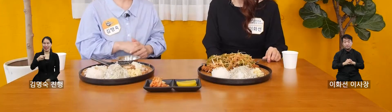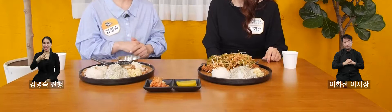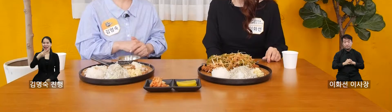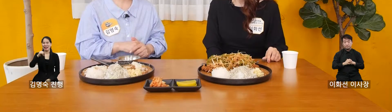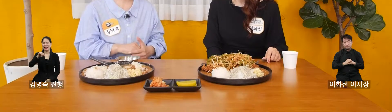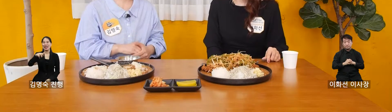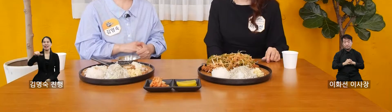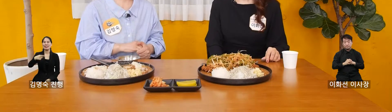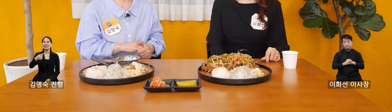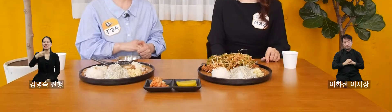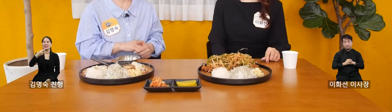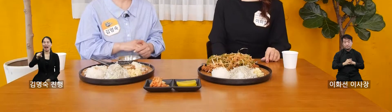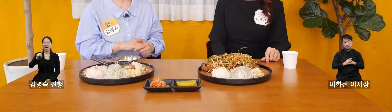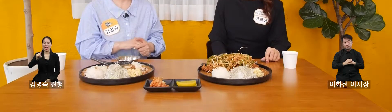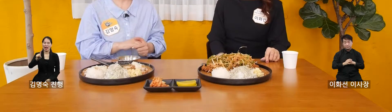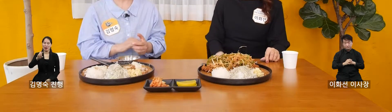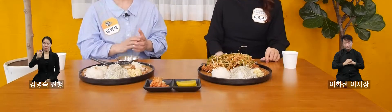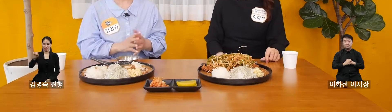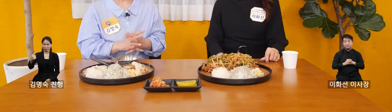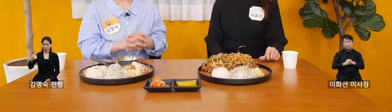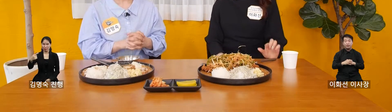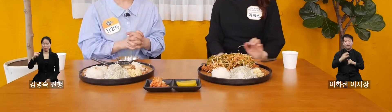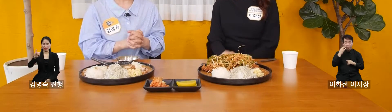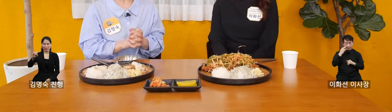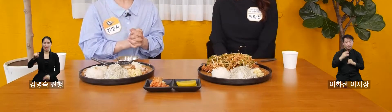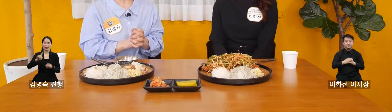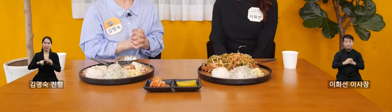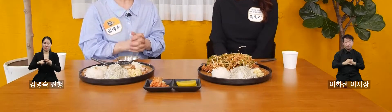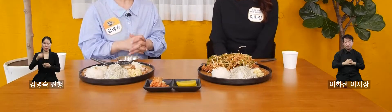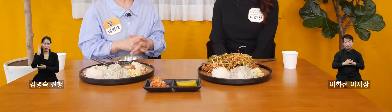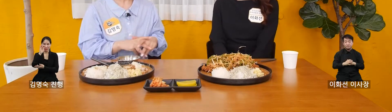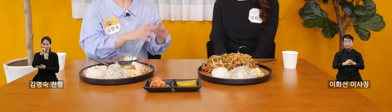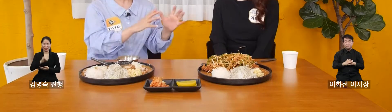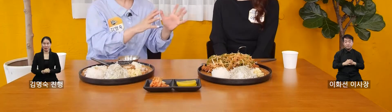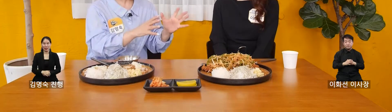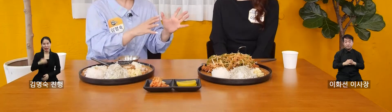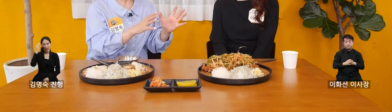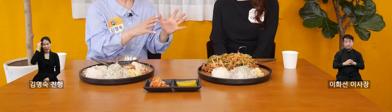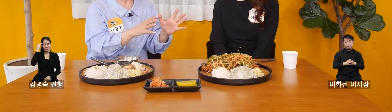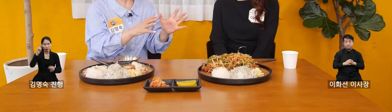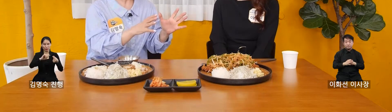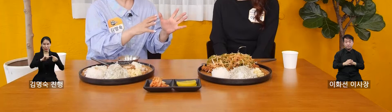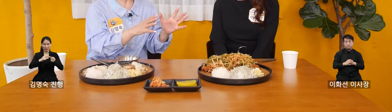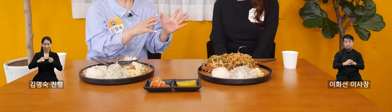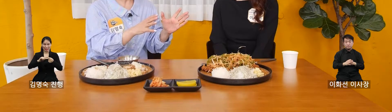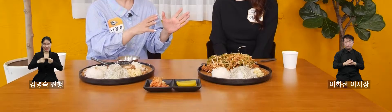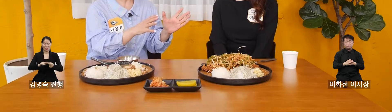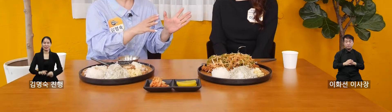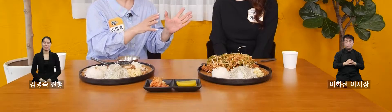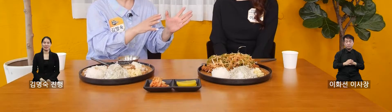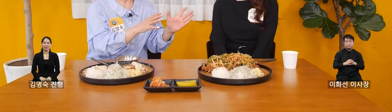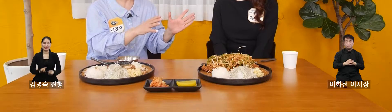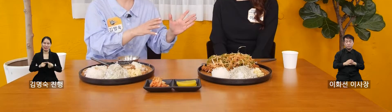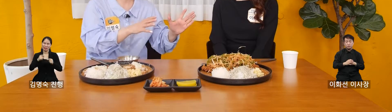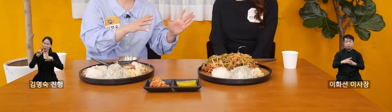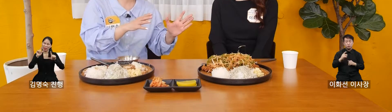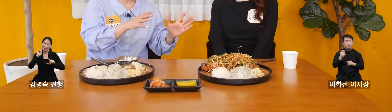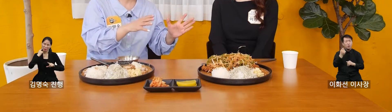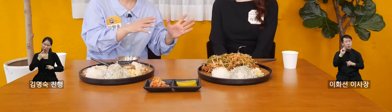캘리그라피에 대해서 또 이야기를 해야 되잖아요. 네. 자 한국 글씨 좀